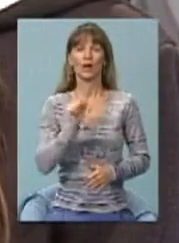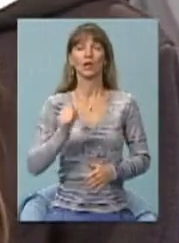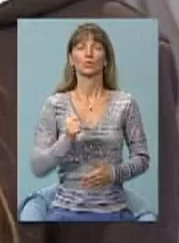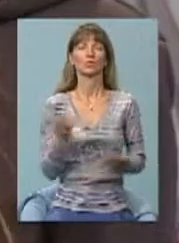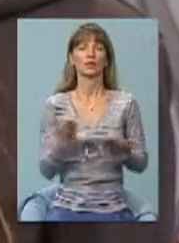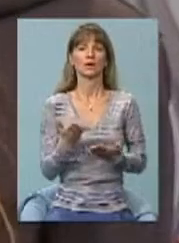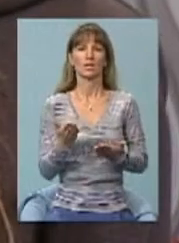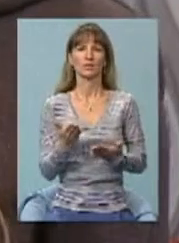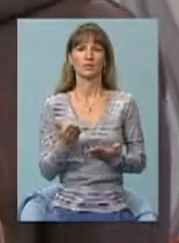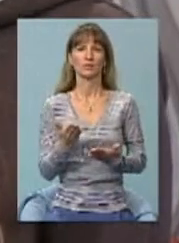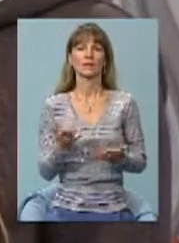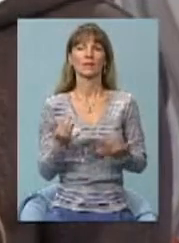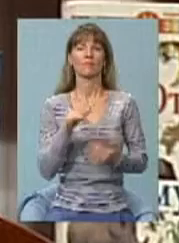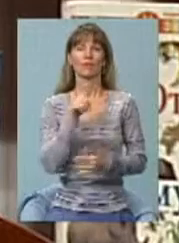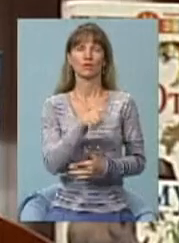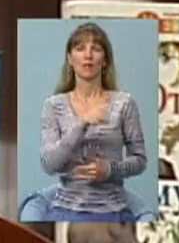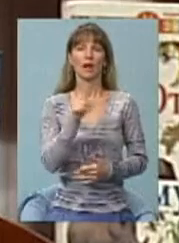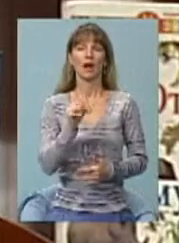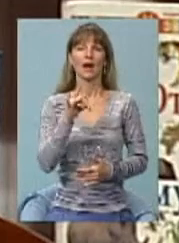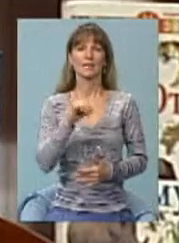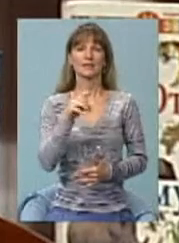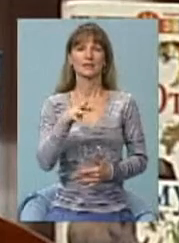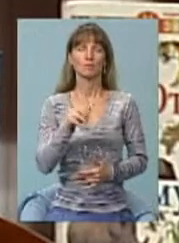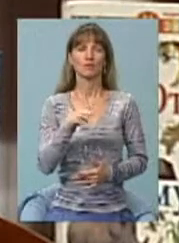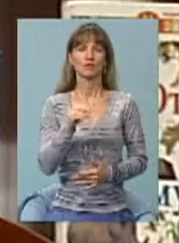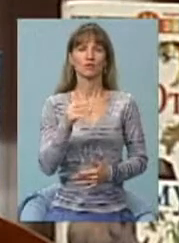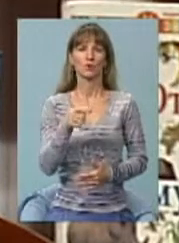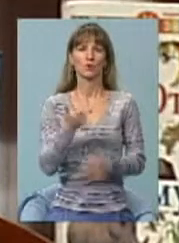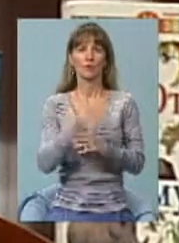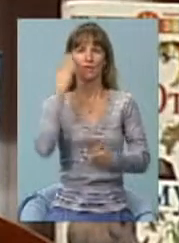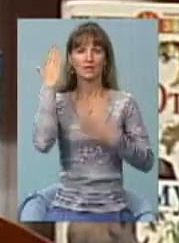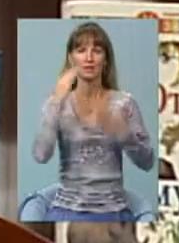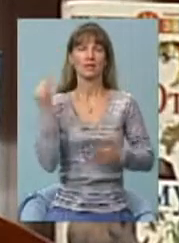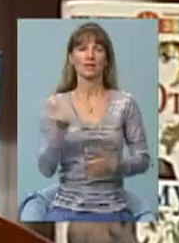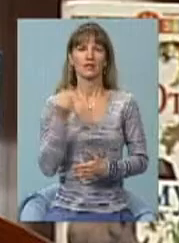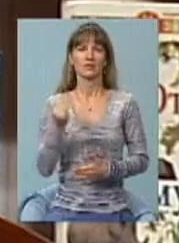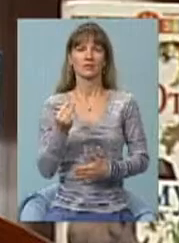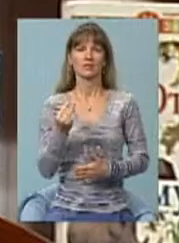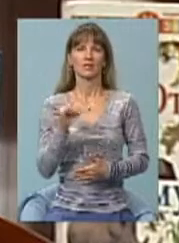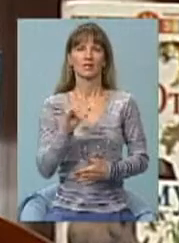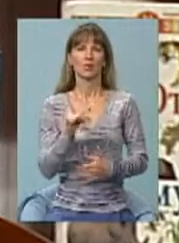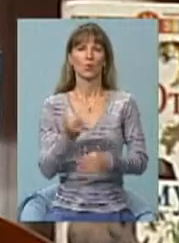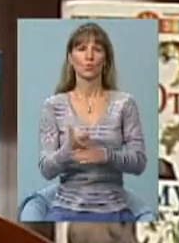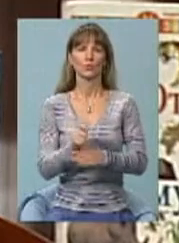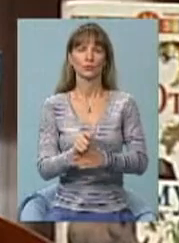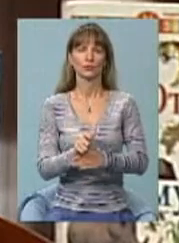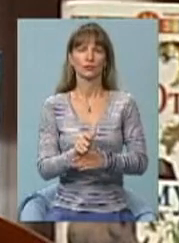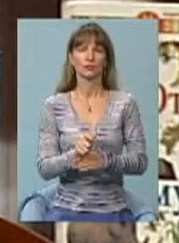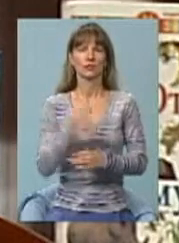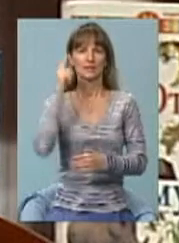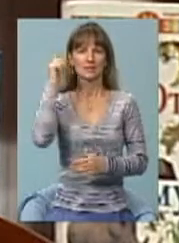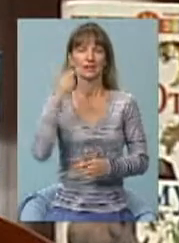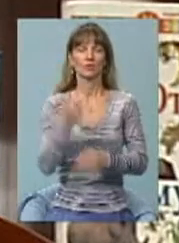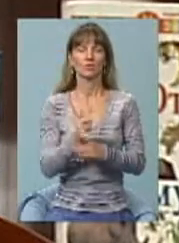як? Наскільки вони харизматичні? Они у меня очень веселые, интересные и очень знают очень